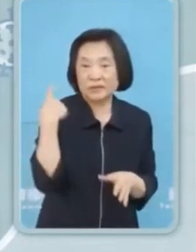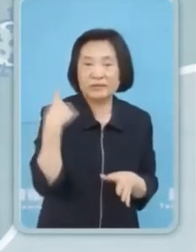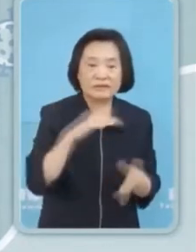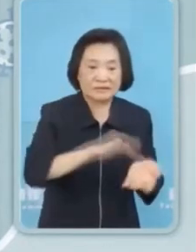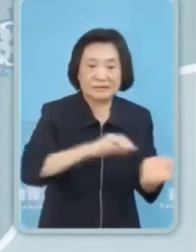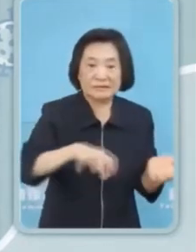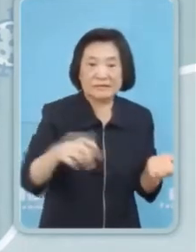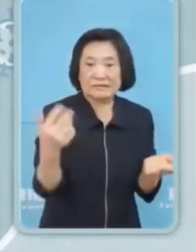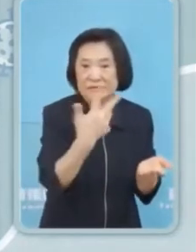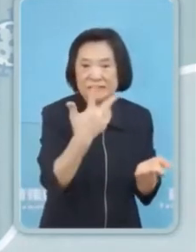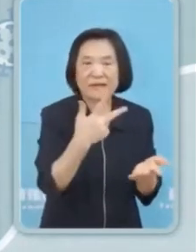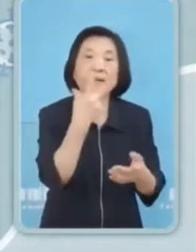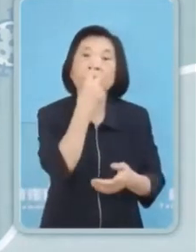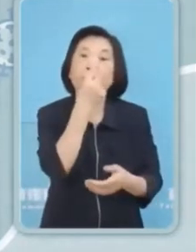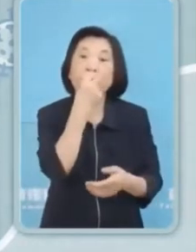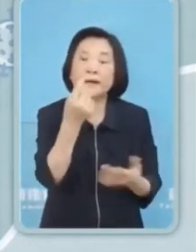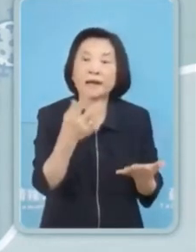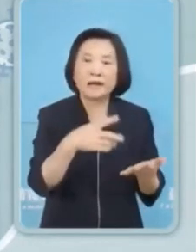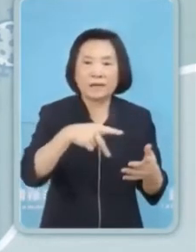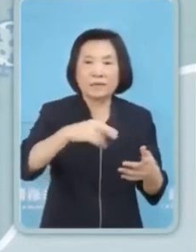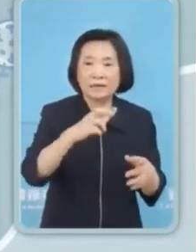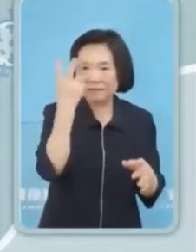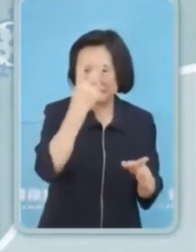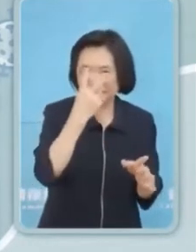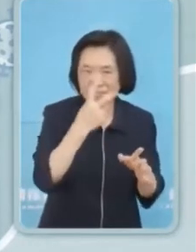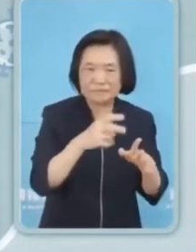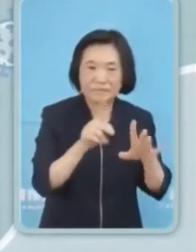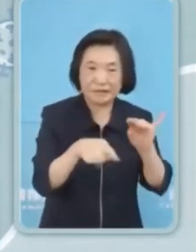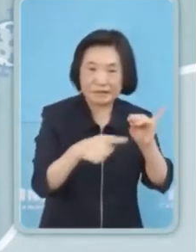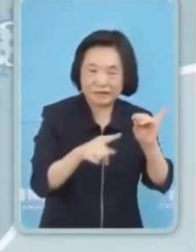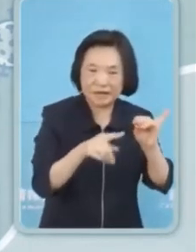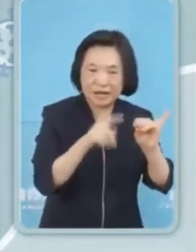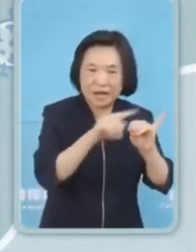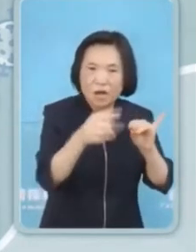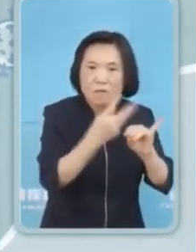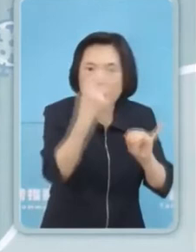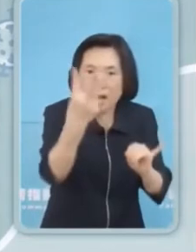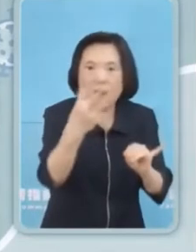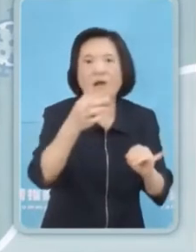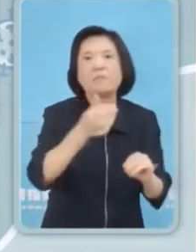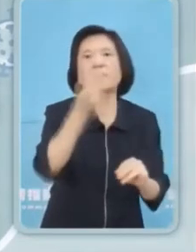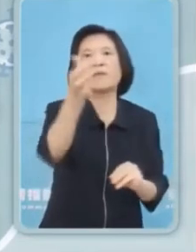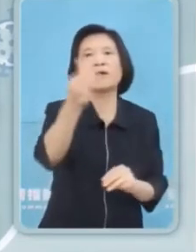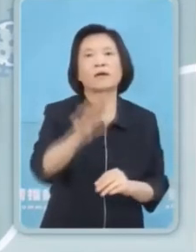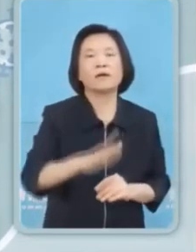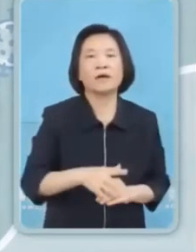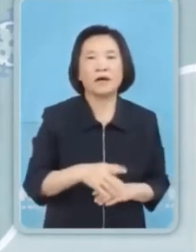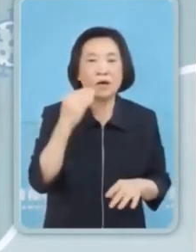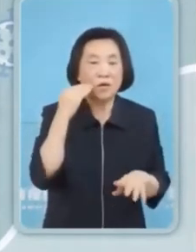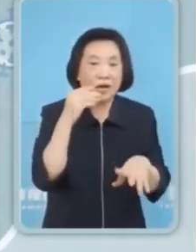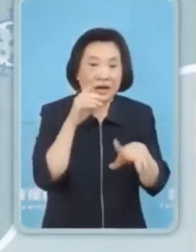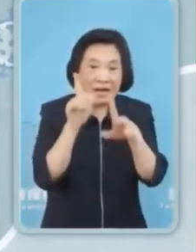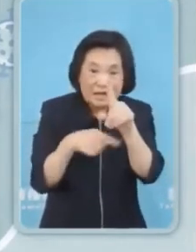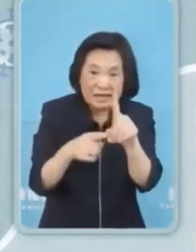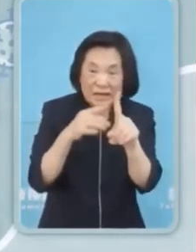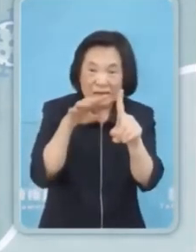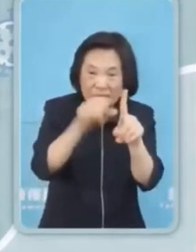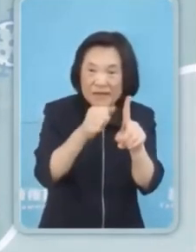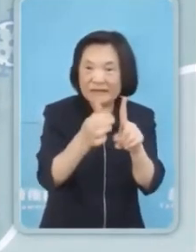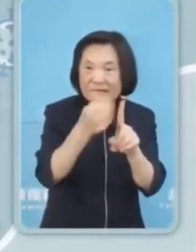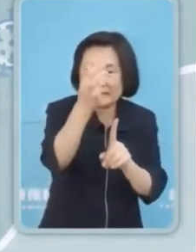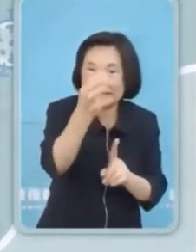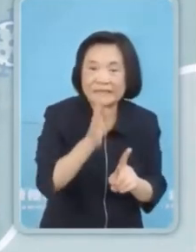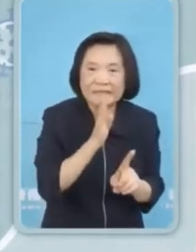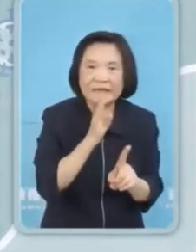7家医院哦，虽然是假日，你知道哦，还是 PCR 筛检的1000个，抓到3个。所以现在哈，要每抓到一个哦，